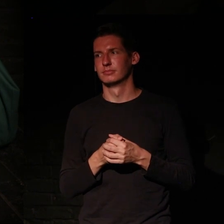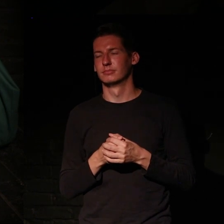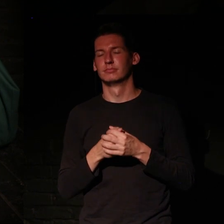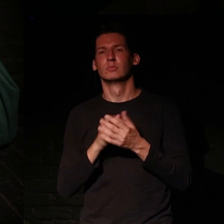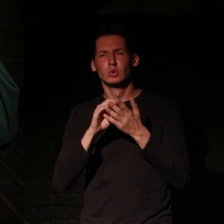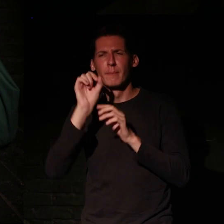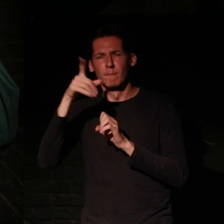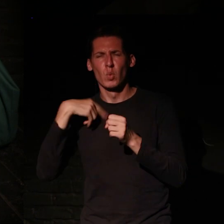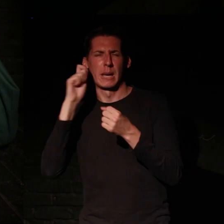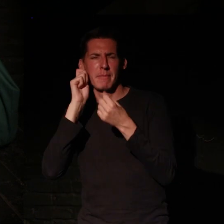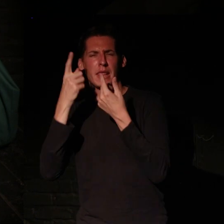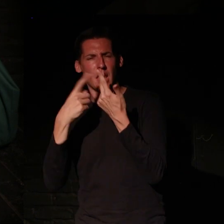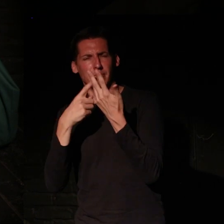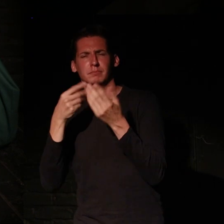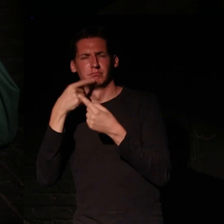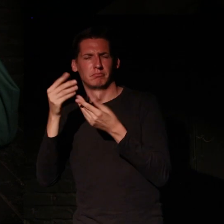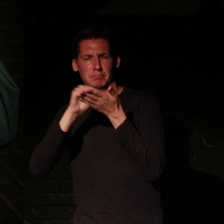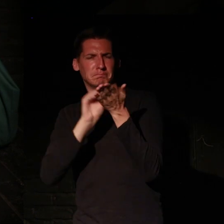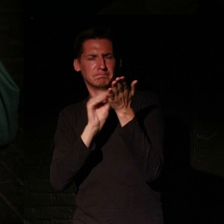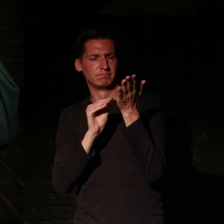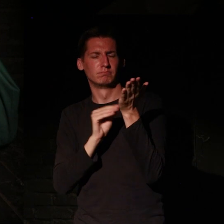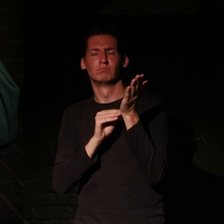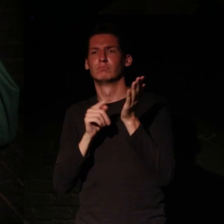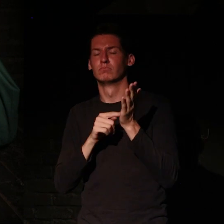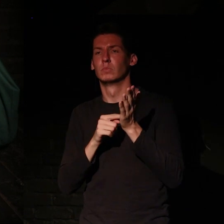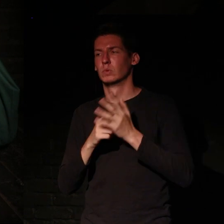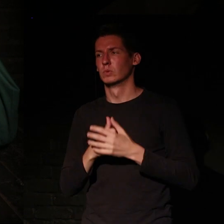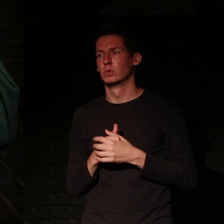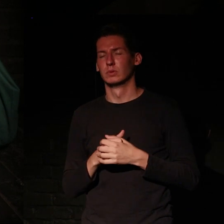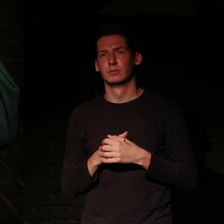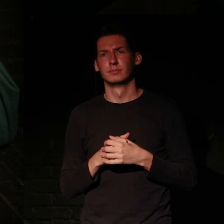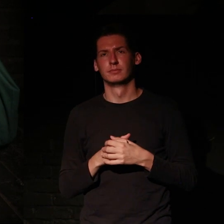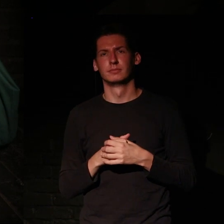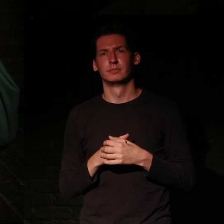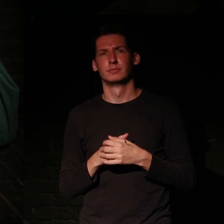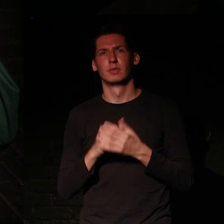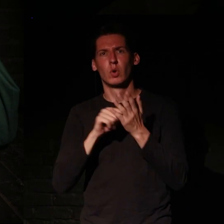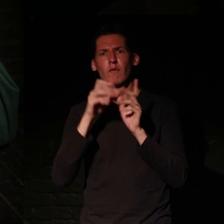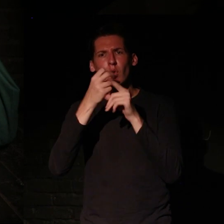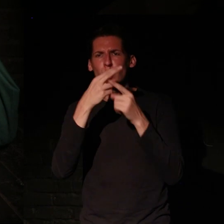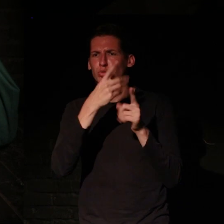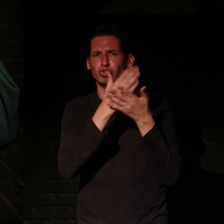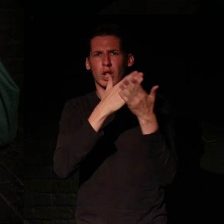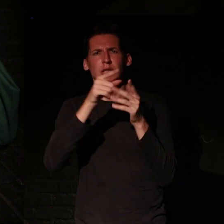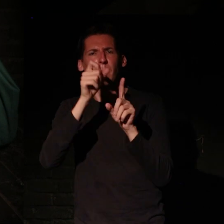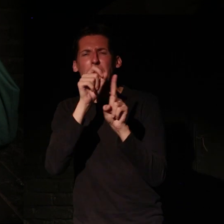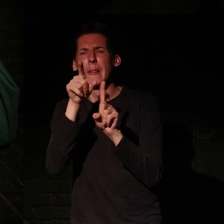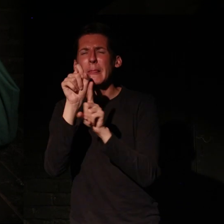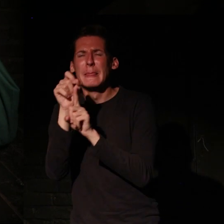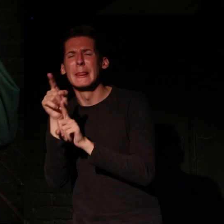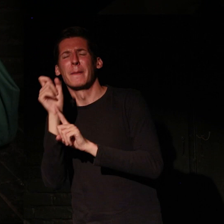imienia. A więc te kobiece bohaterki oczywiście w Biblii też się pojawiają,